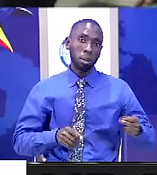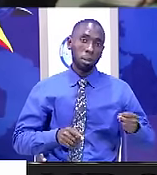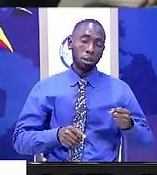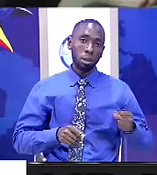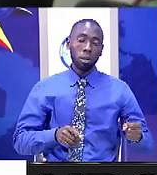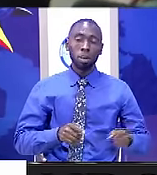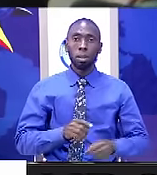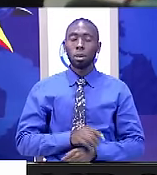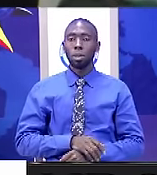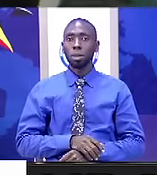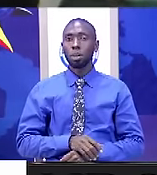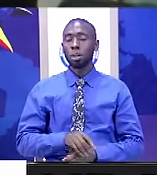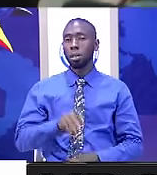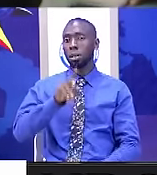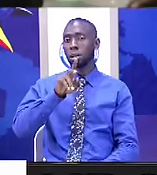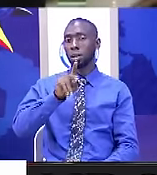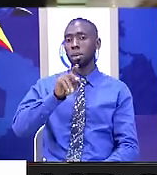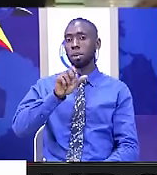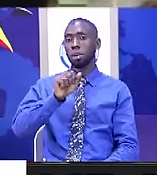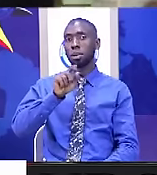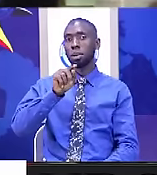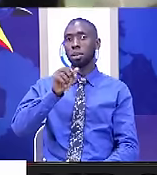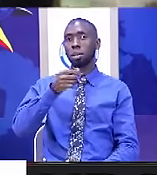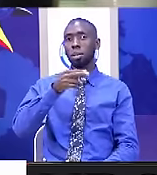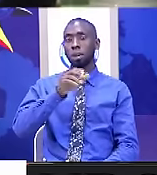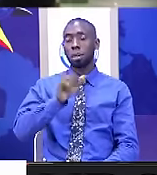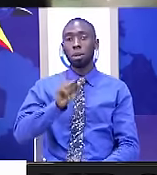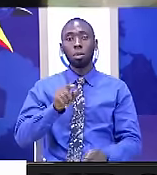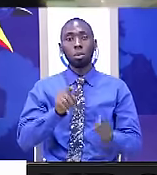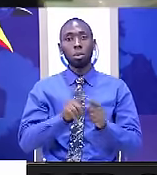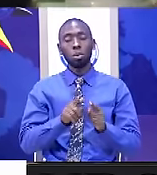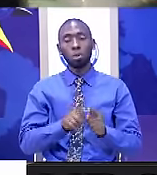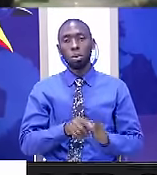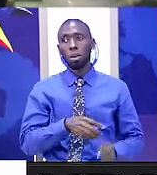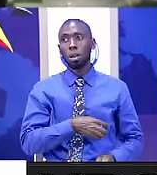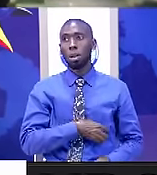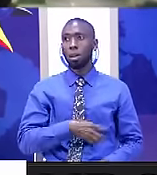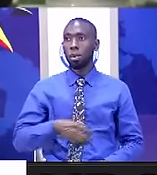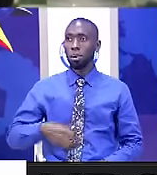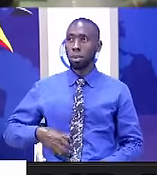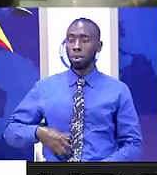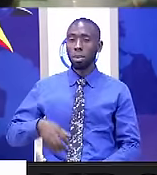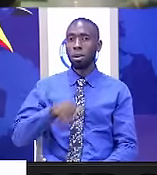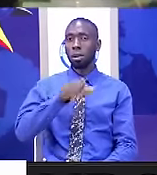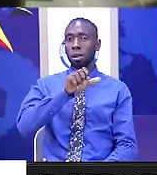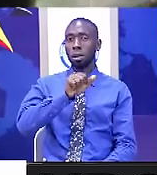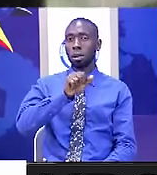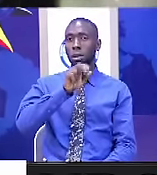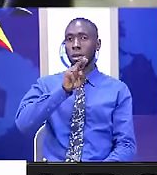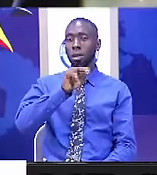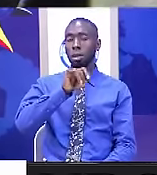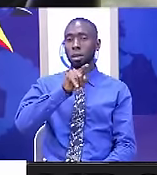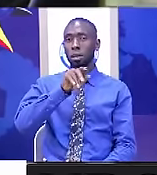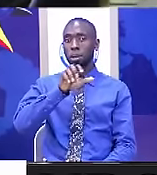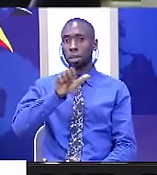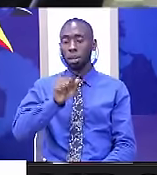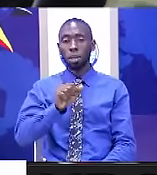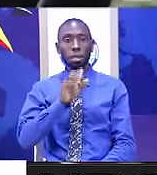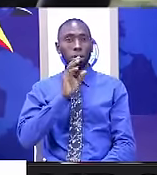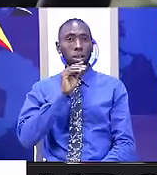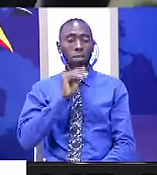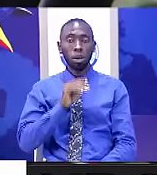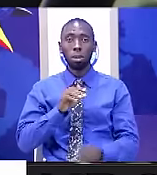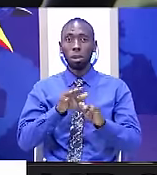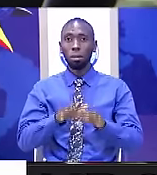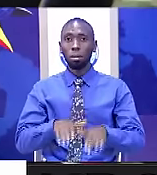we Janet Kataha Museveni Pozzi ne Nalongo Anita Anet Among speaker wa